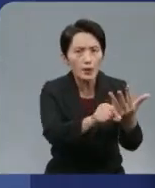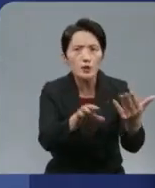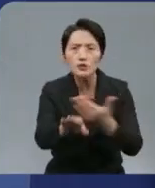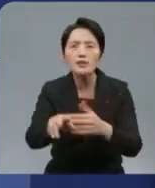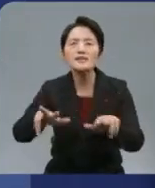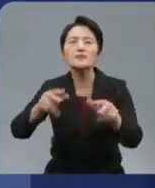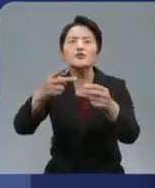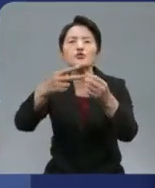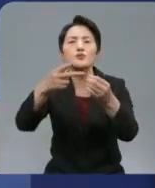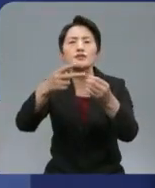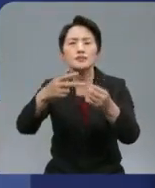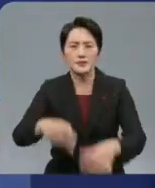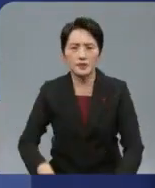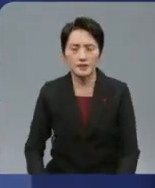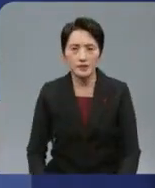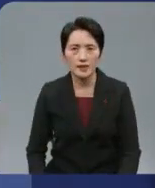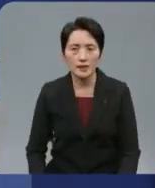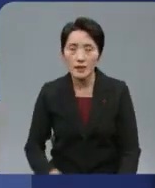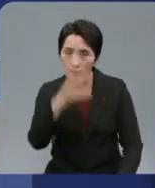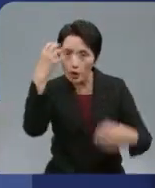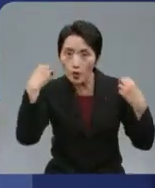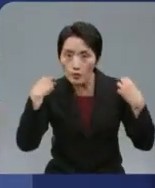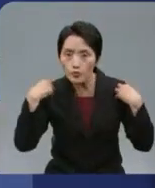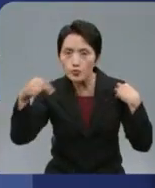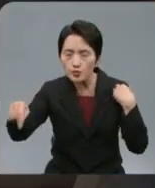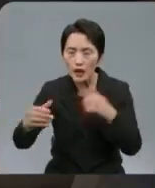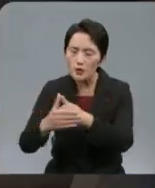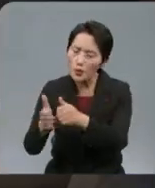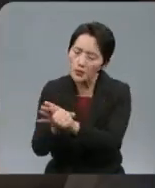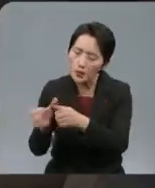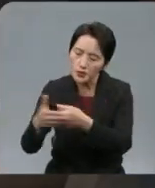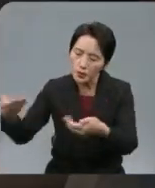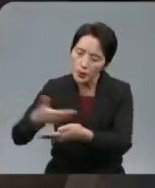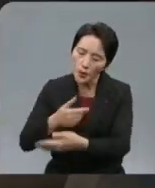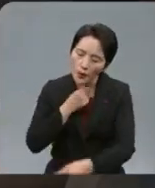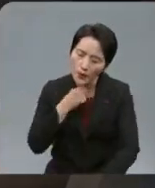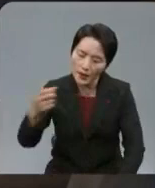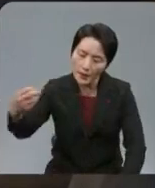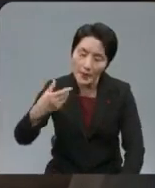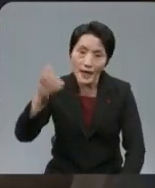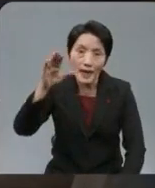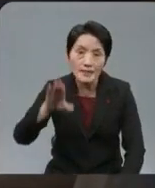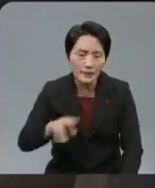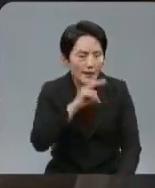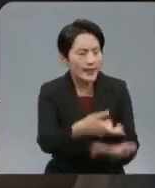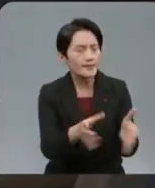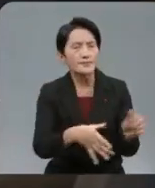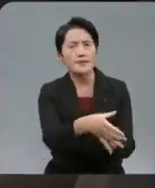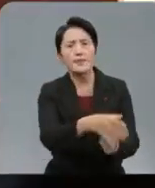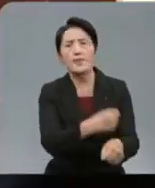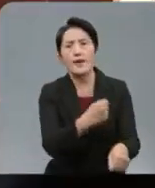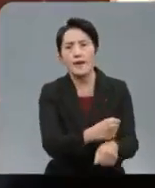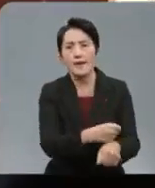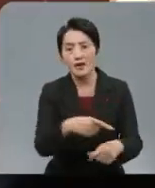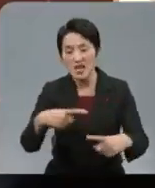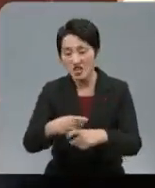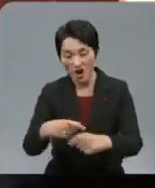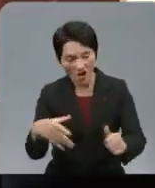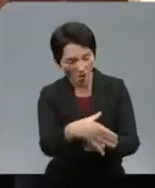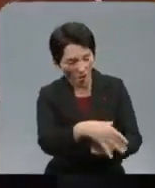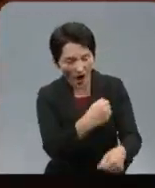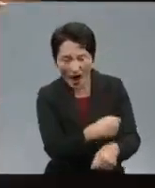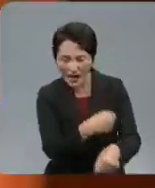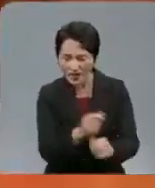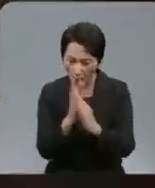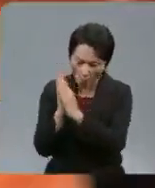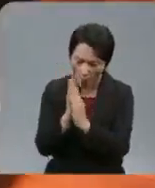neujahrspressekonferenz Präsident John Golf fordert der auf Maßnahmen zur Auslöschung der Opposition zu stoppen